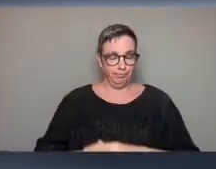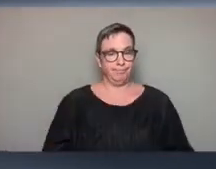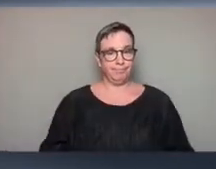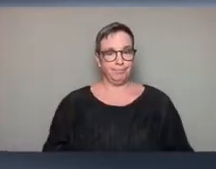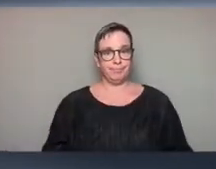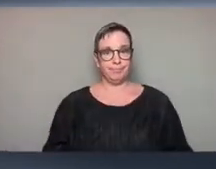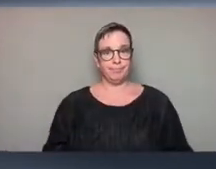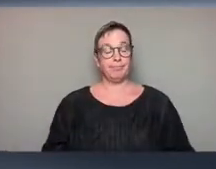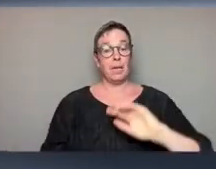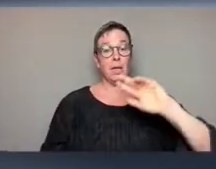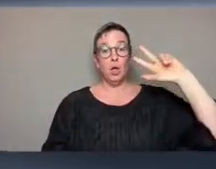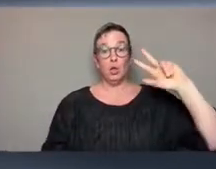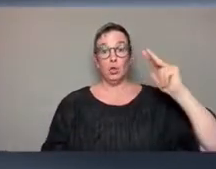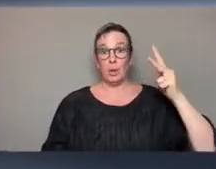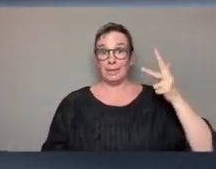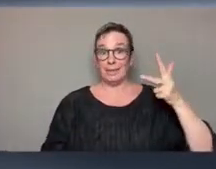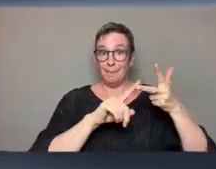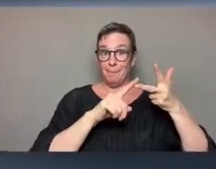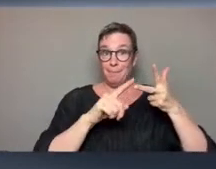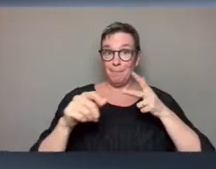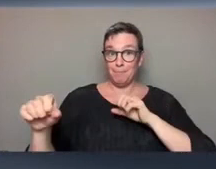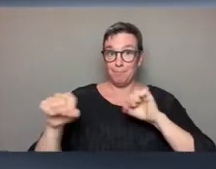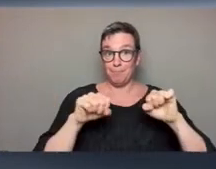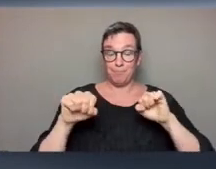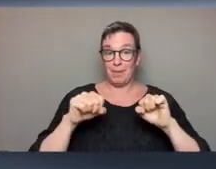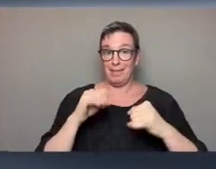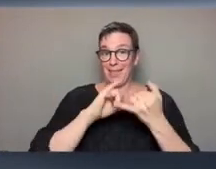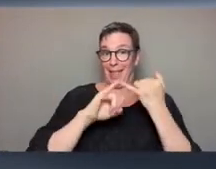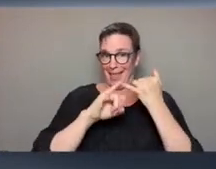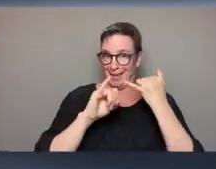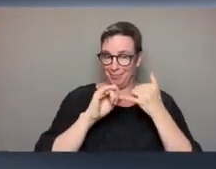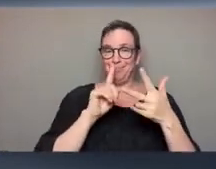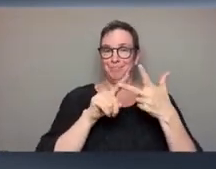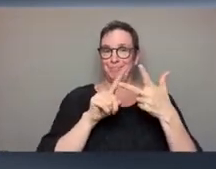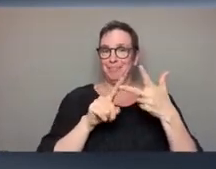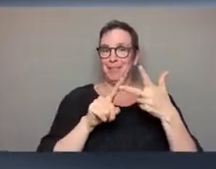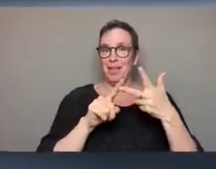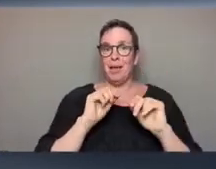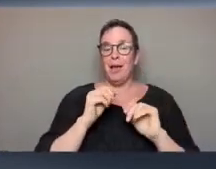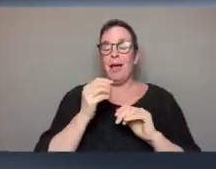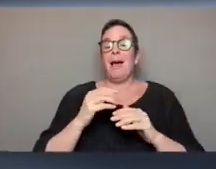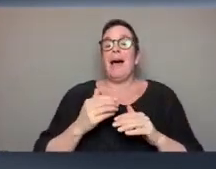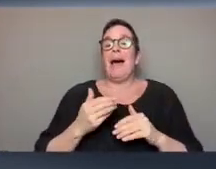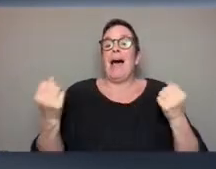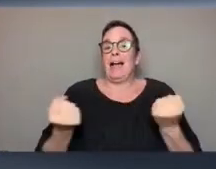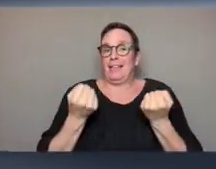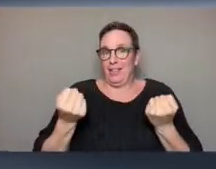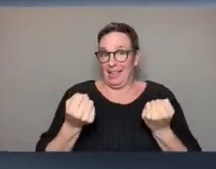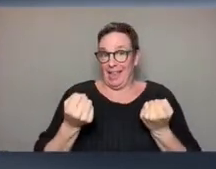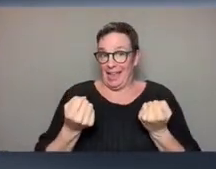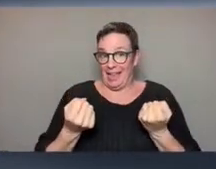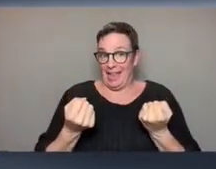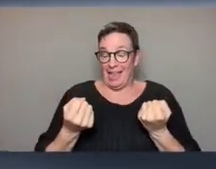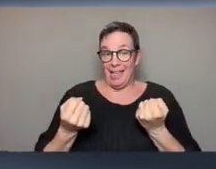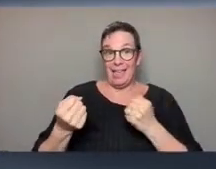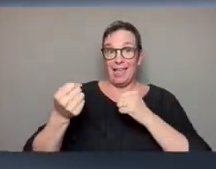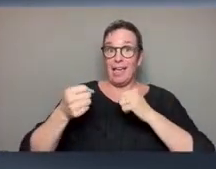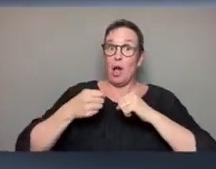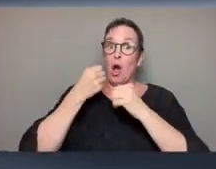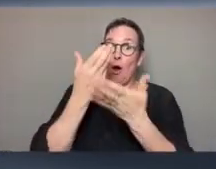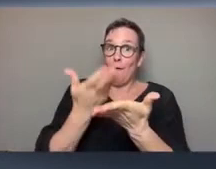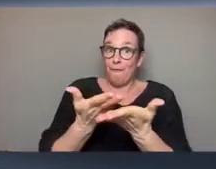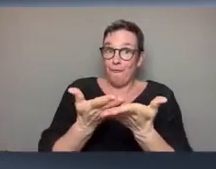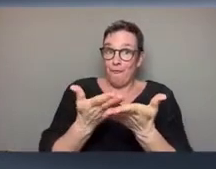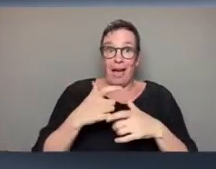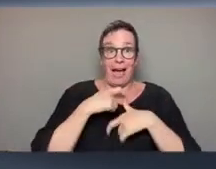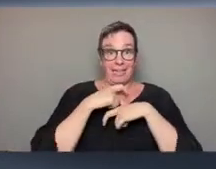Le troisième et dernier domaine d'action consiste au développement d'offres et d'activités accessibles dans la nature.